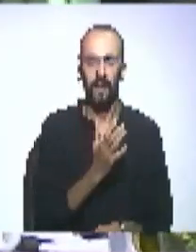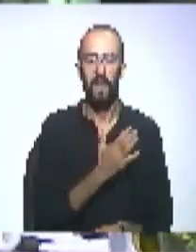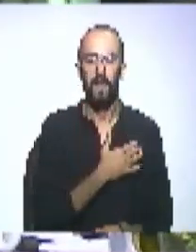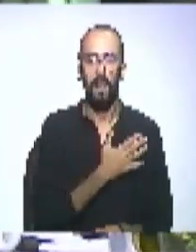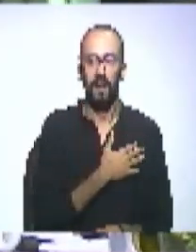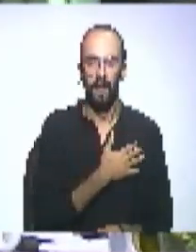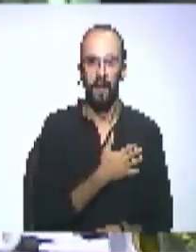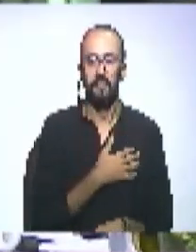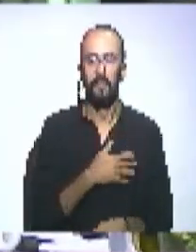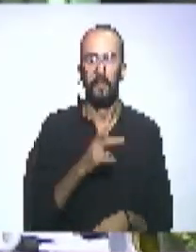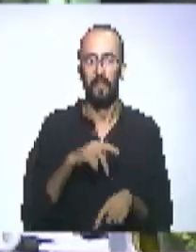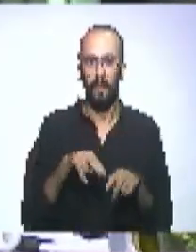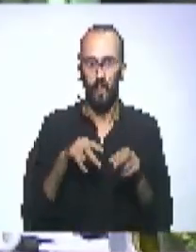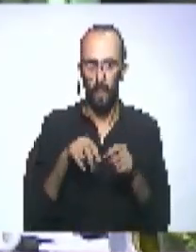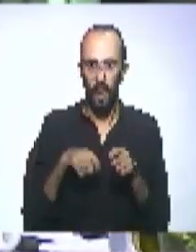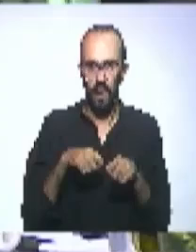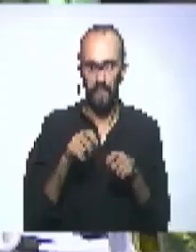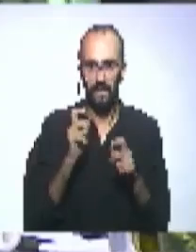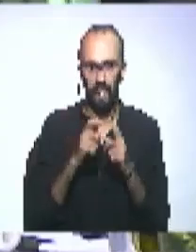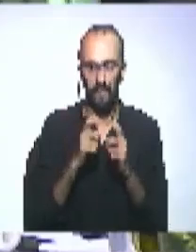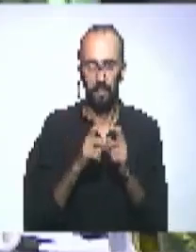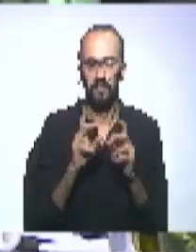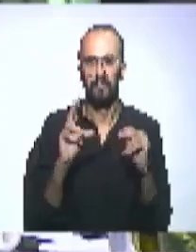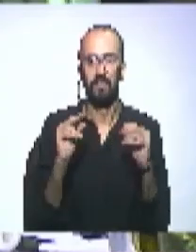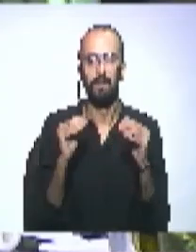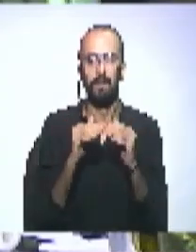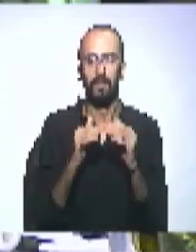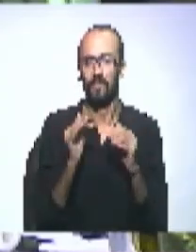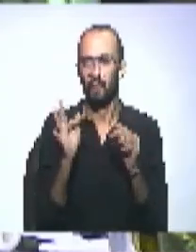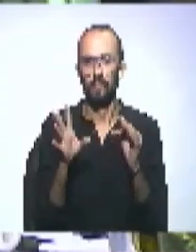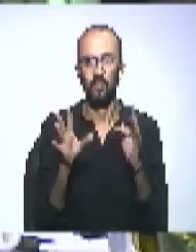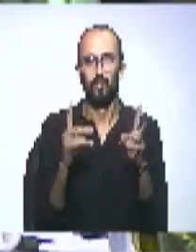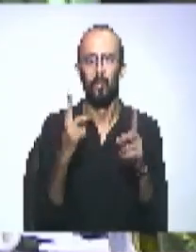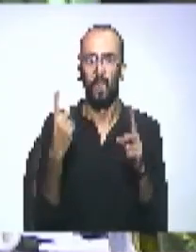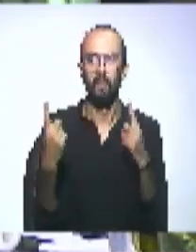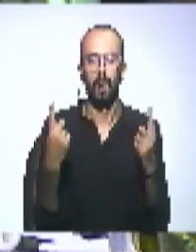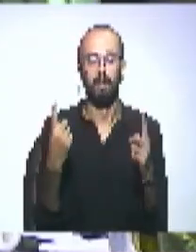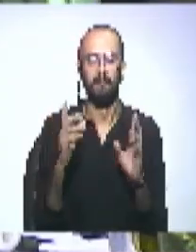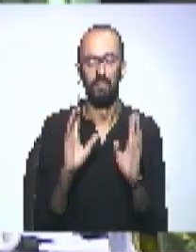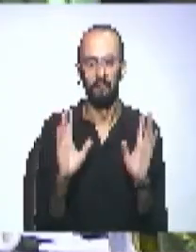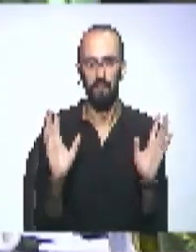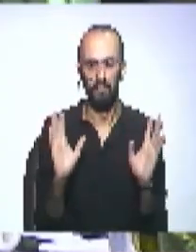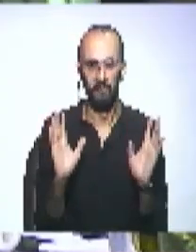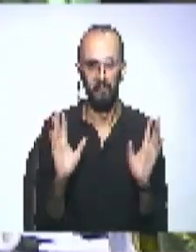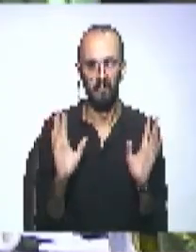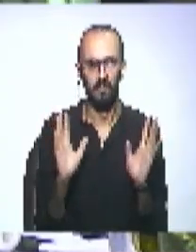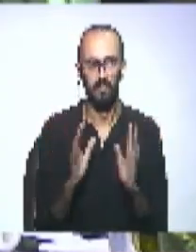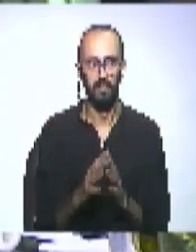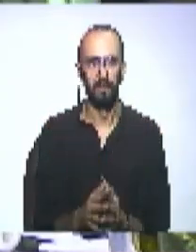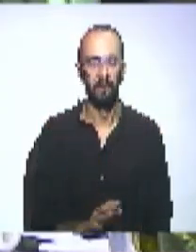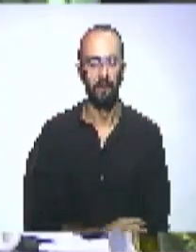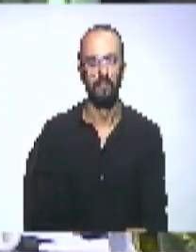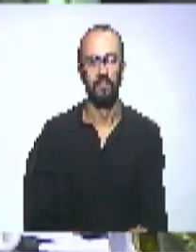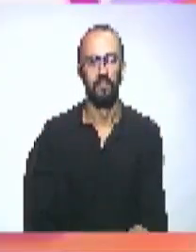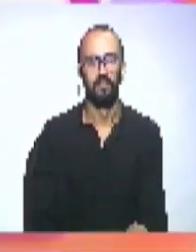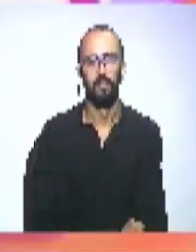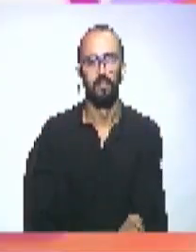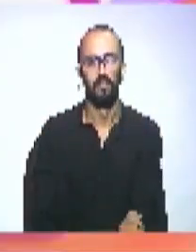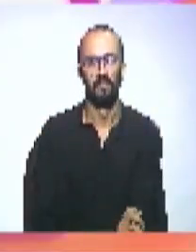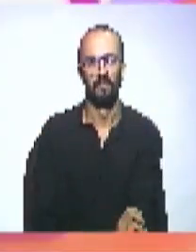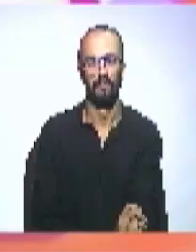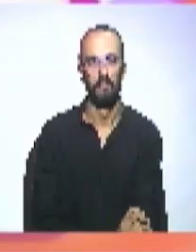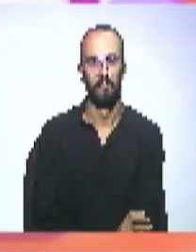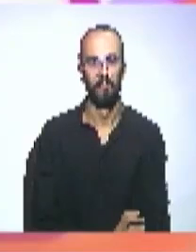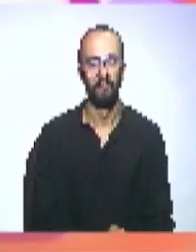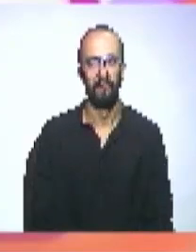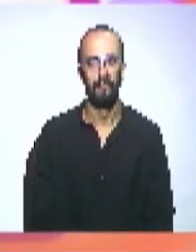وفراخ ووراك قد بعض، القطعة بقطعة. القطعة يعني بقطعة مثلا.